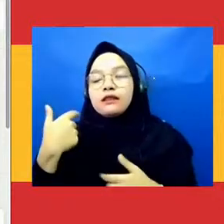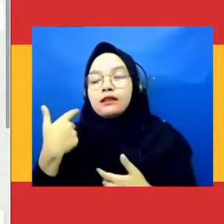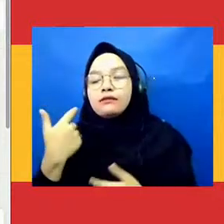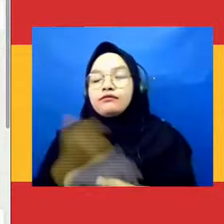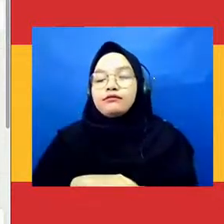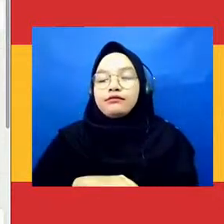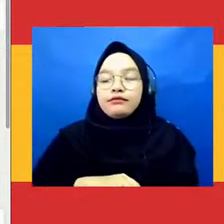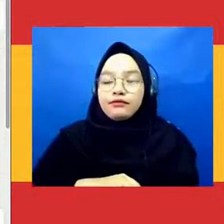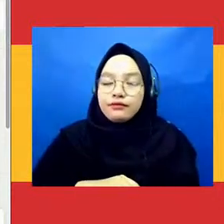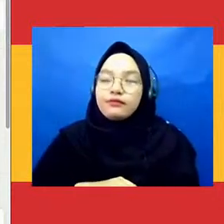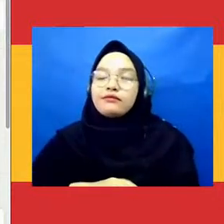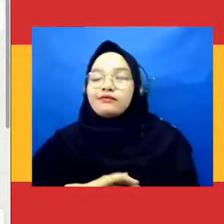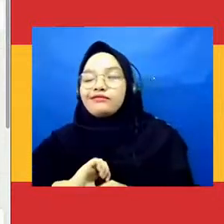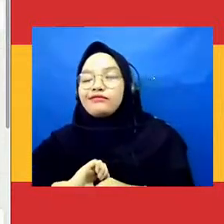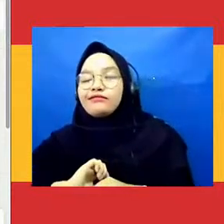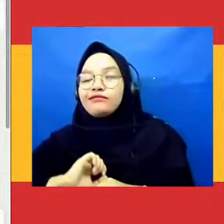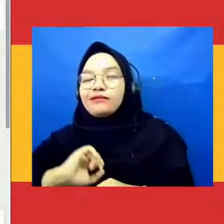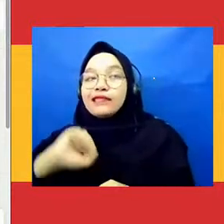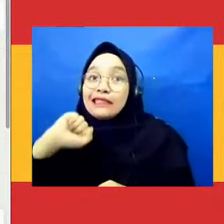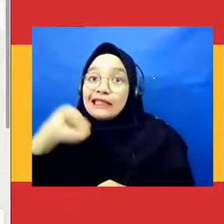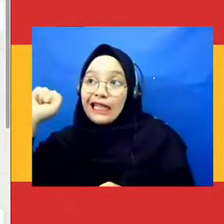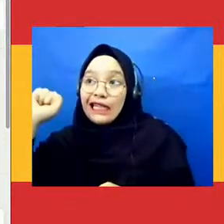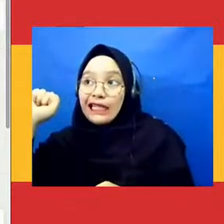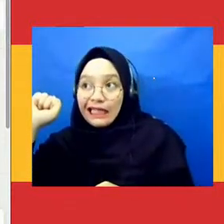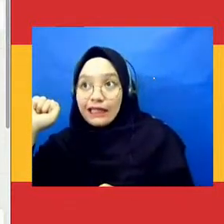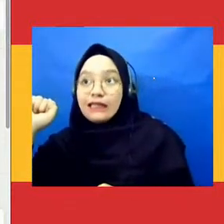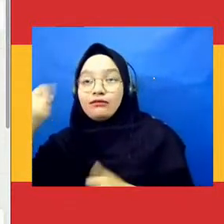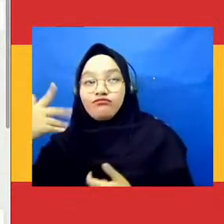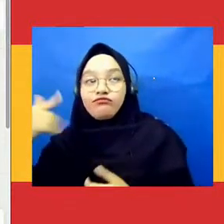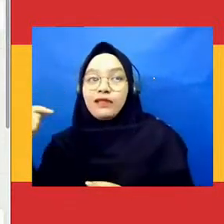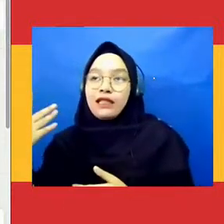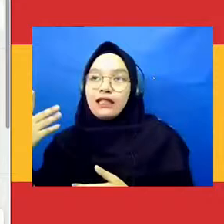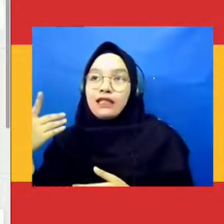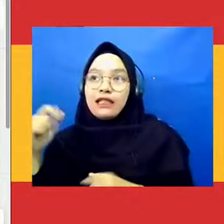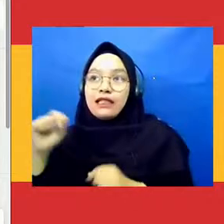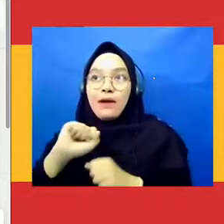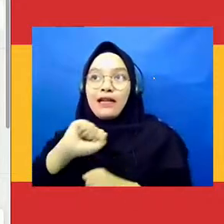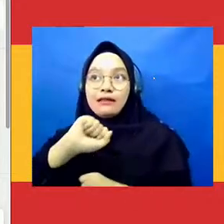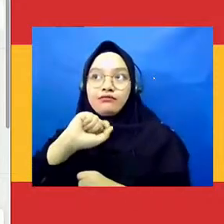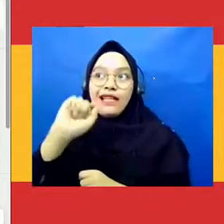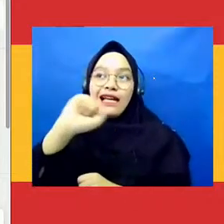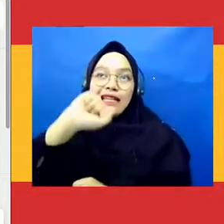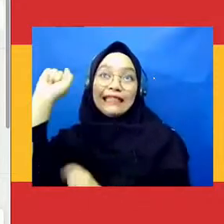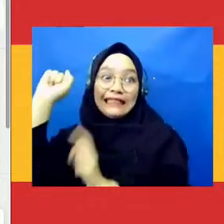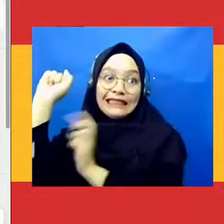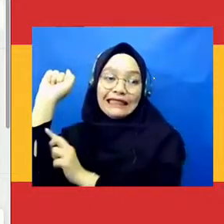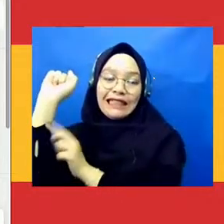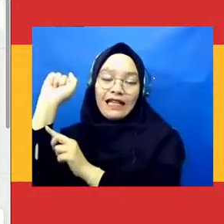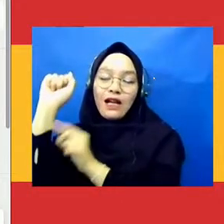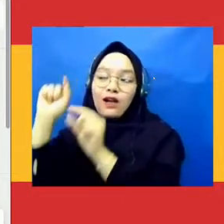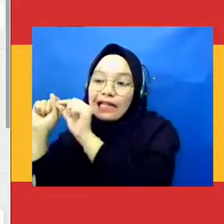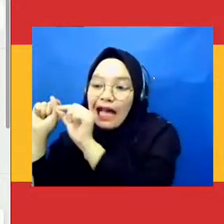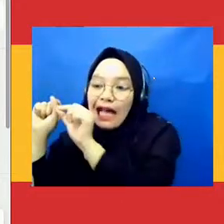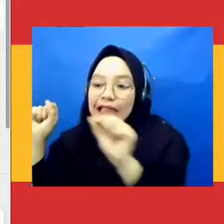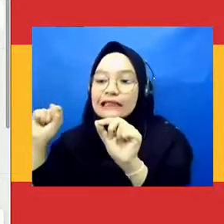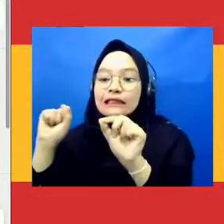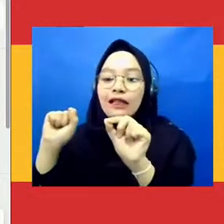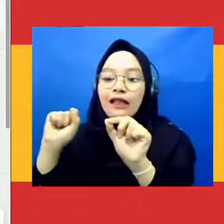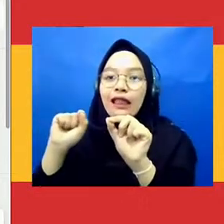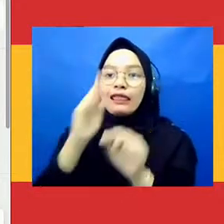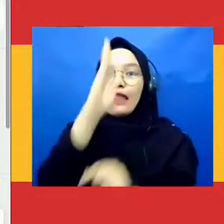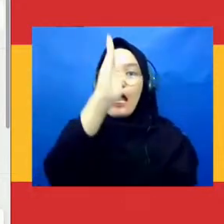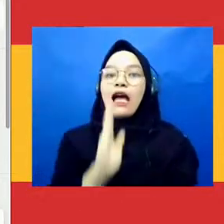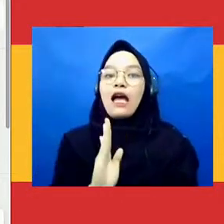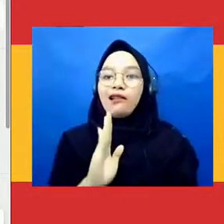ke tengah, ke pohon masalahnya. Kira-kira grup difabel